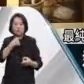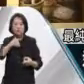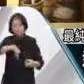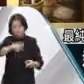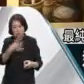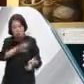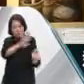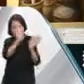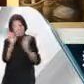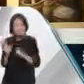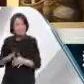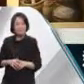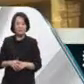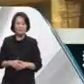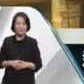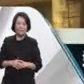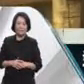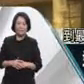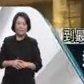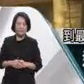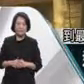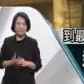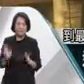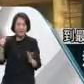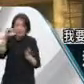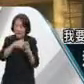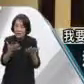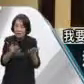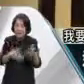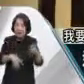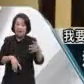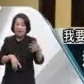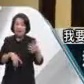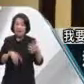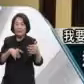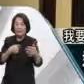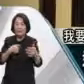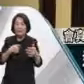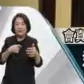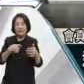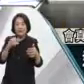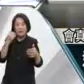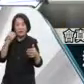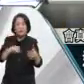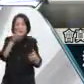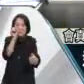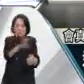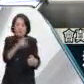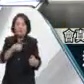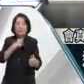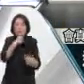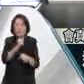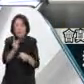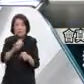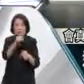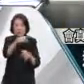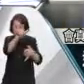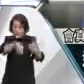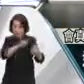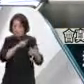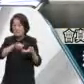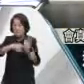面。 到最后，会伫外头做某种事，最后我感觉真实的表现出来